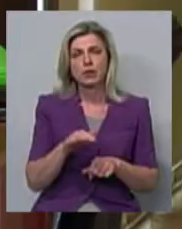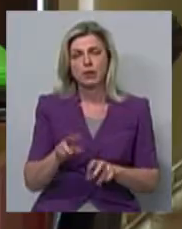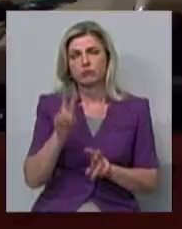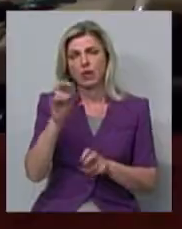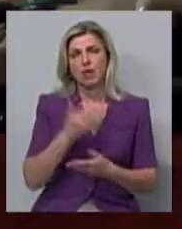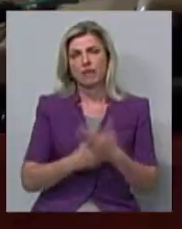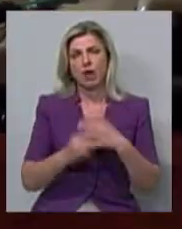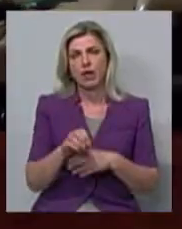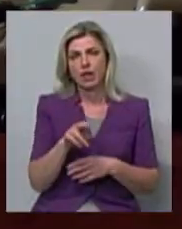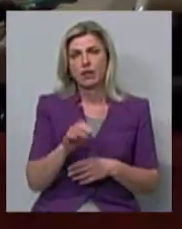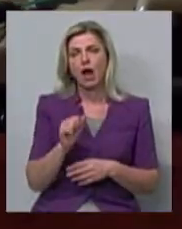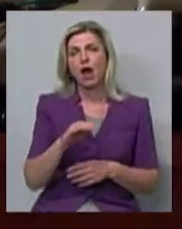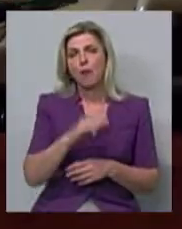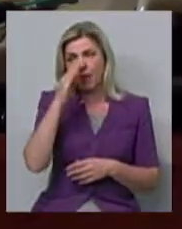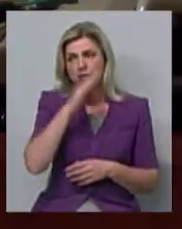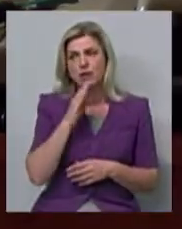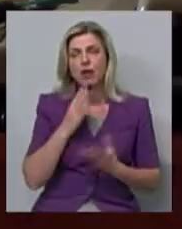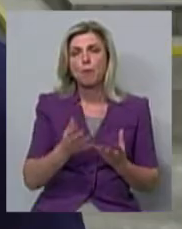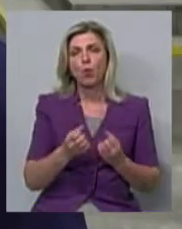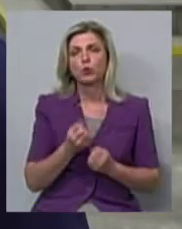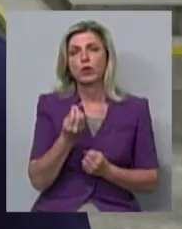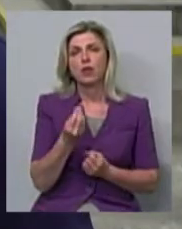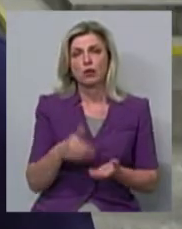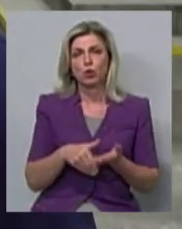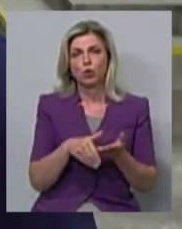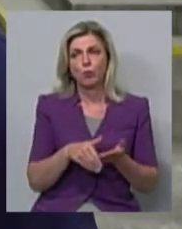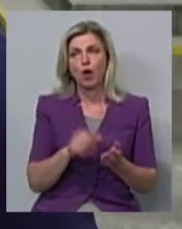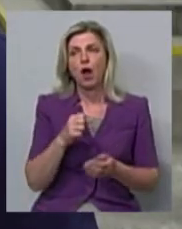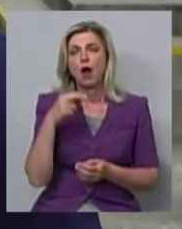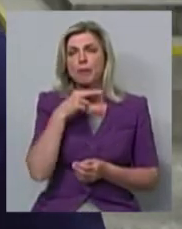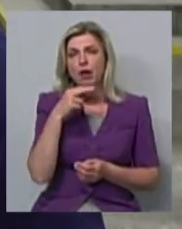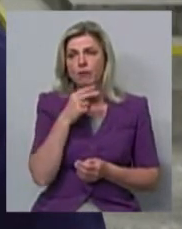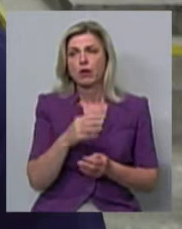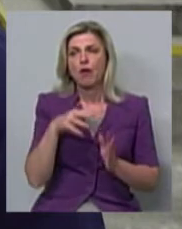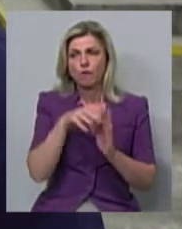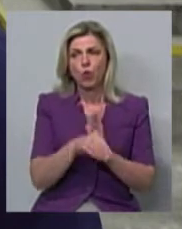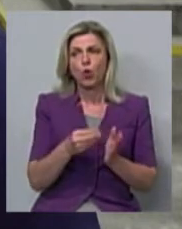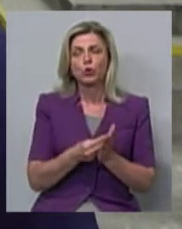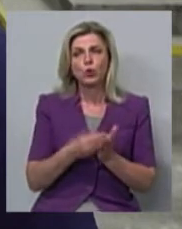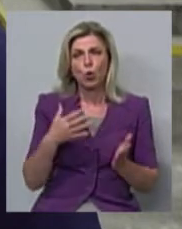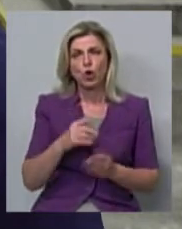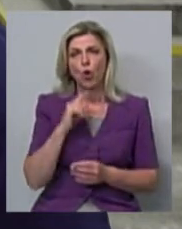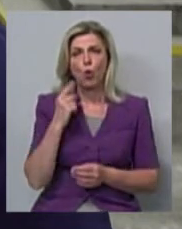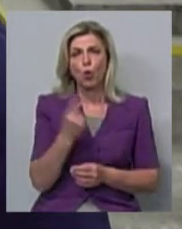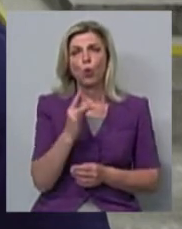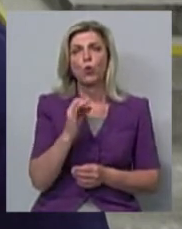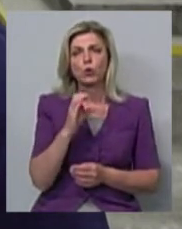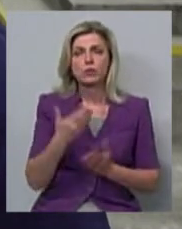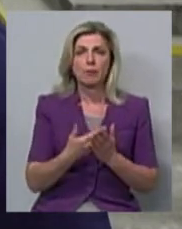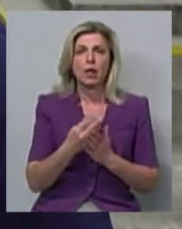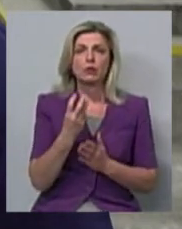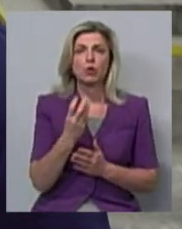інвалідності. Батьки отримують грошову допомогу. Але препарат Апталурен відноситься до дороговартісних. Річний курс – близько 300 тисяч